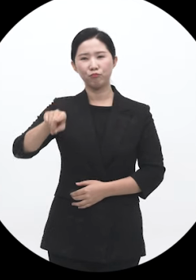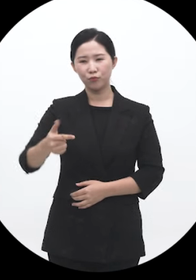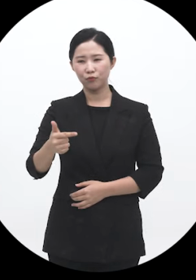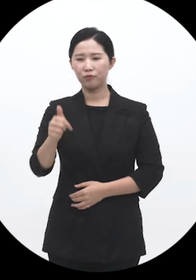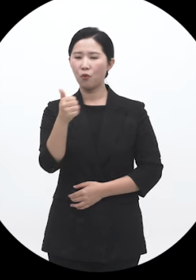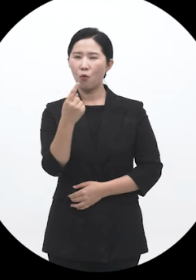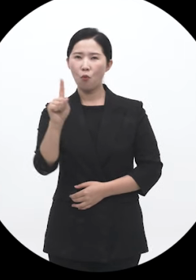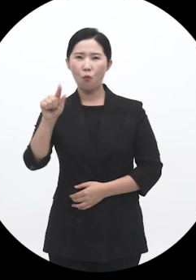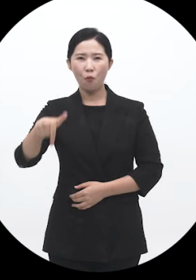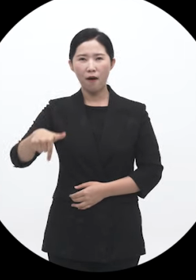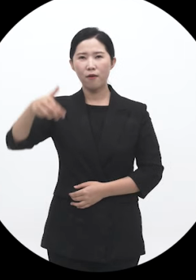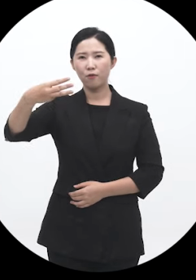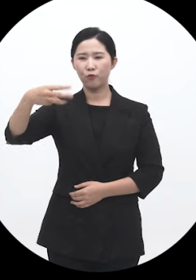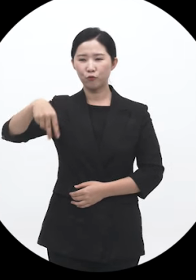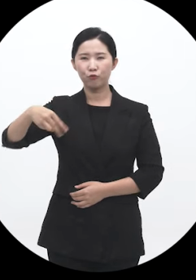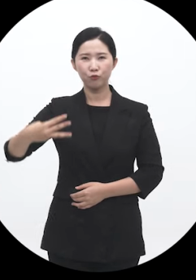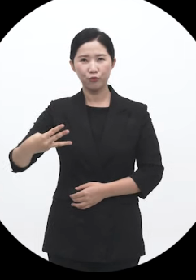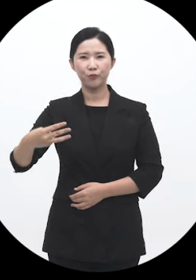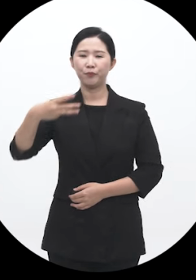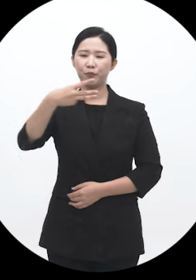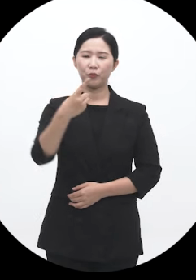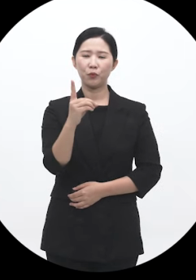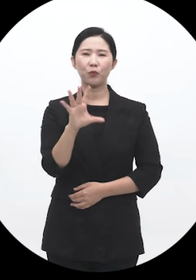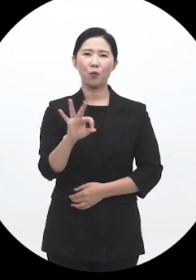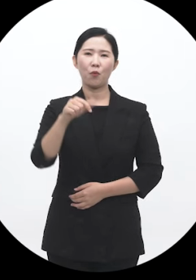범위에 해당합니다.